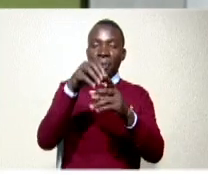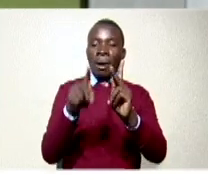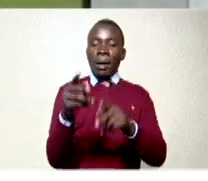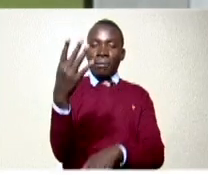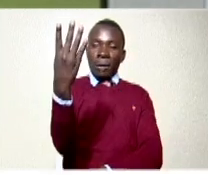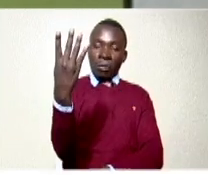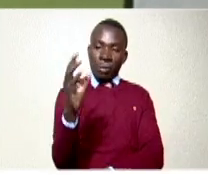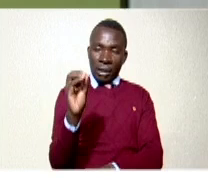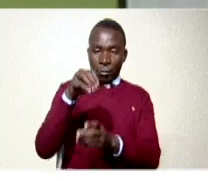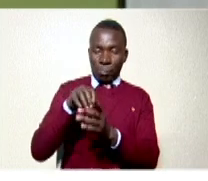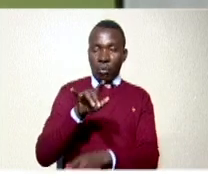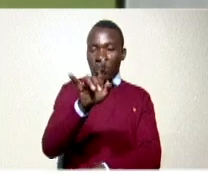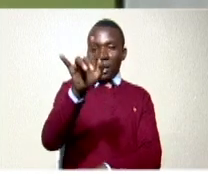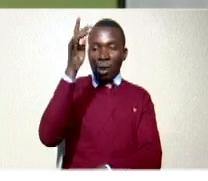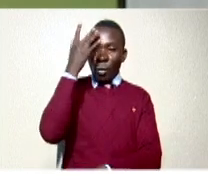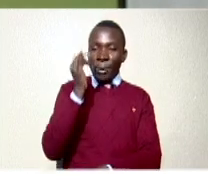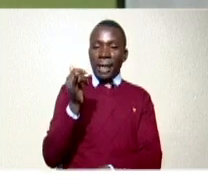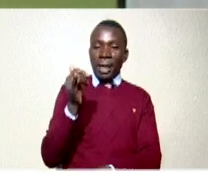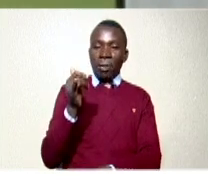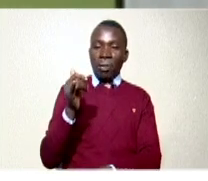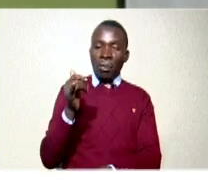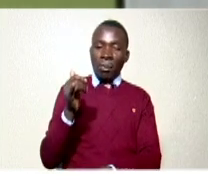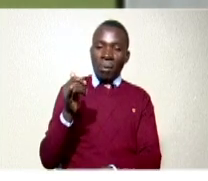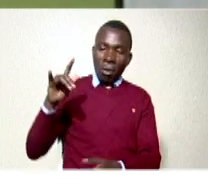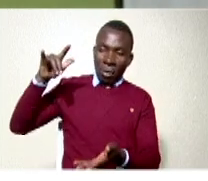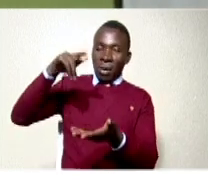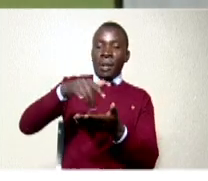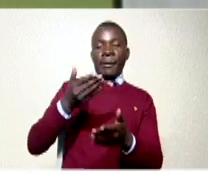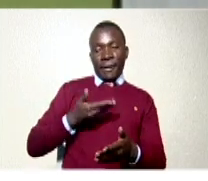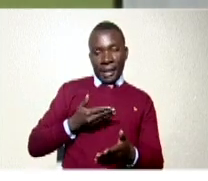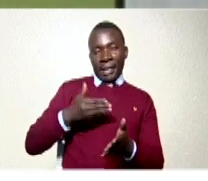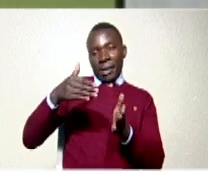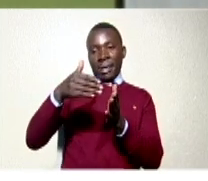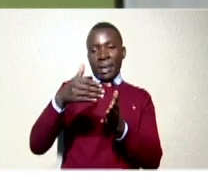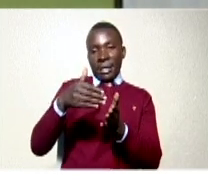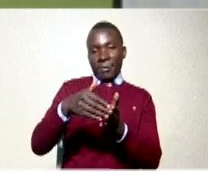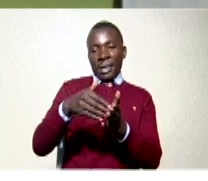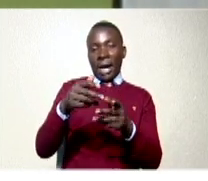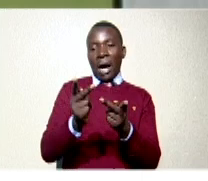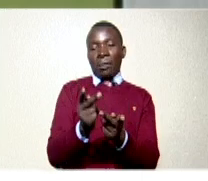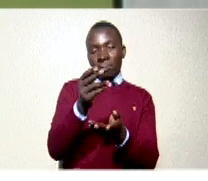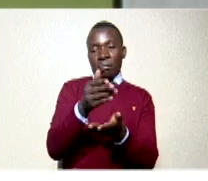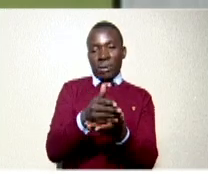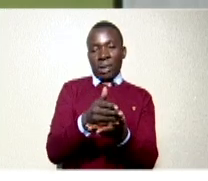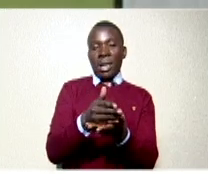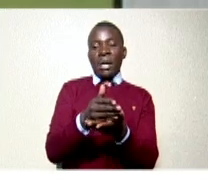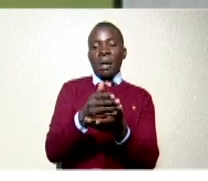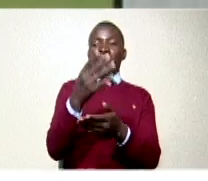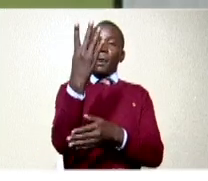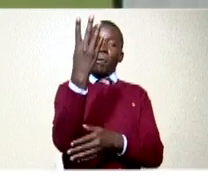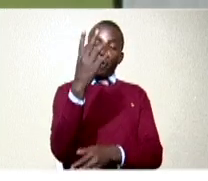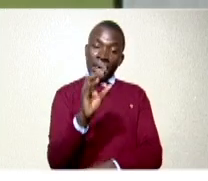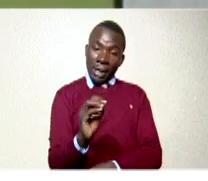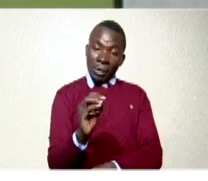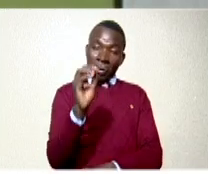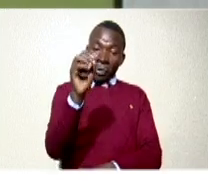40 kubera kino kibuga cyacu gifite limite hanyuma muri abo 40 tukaba